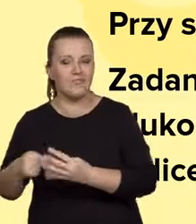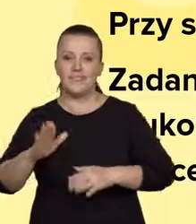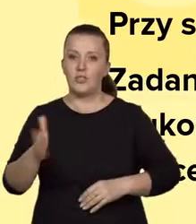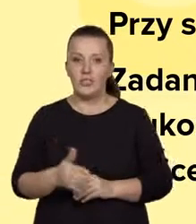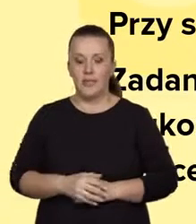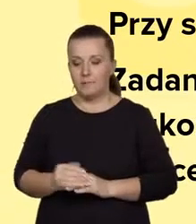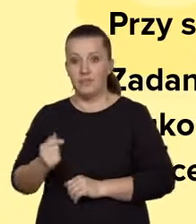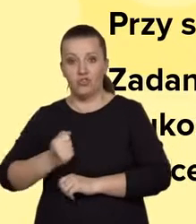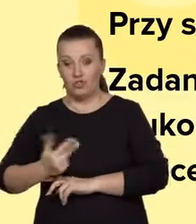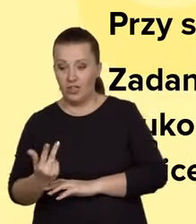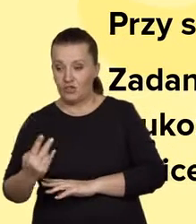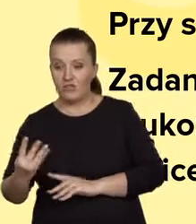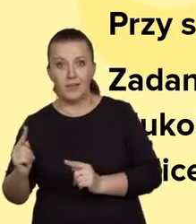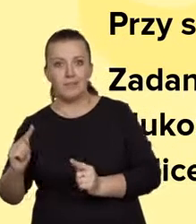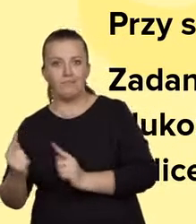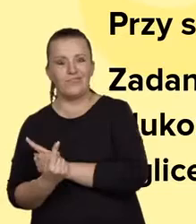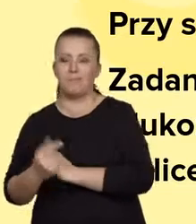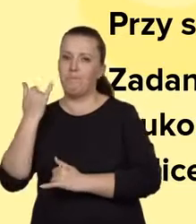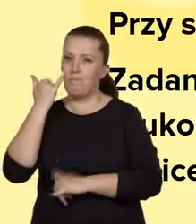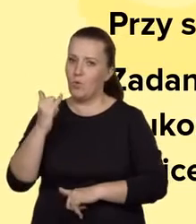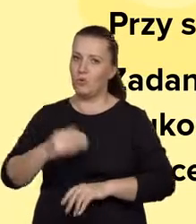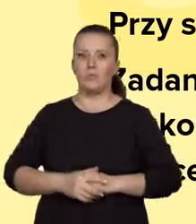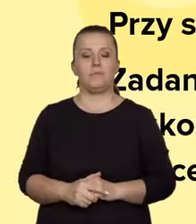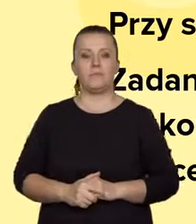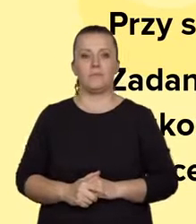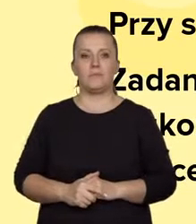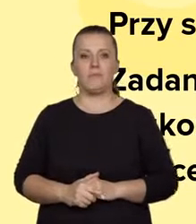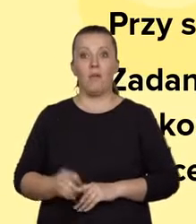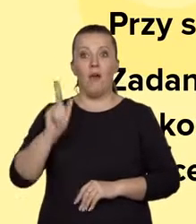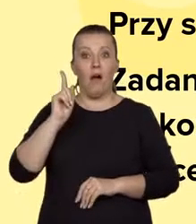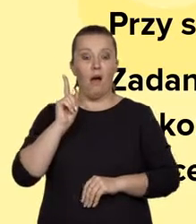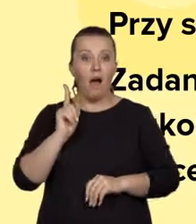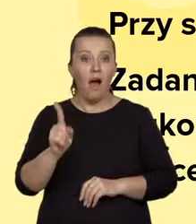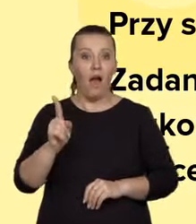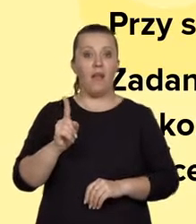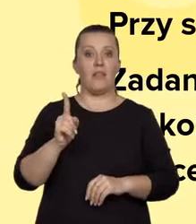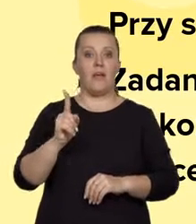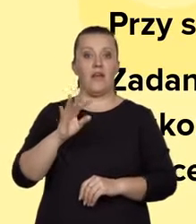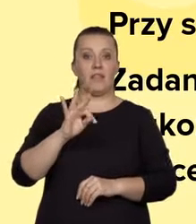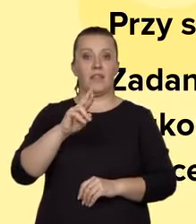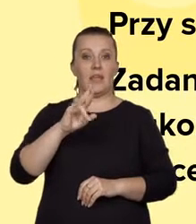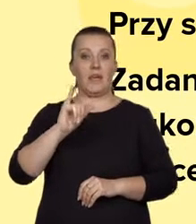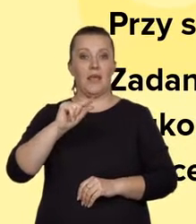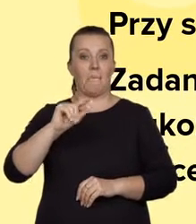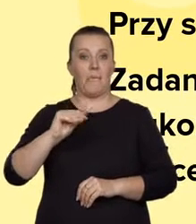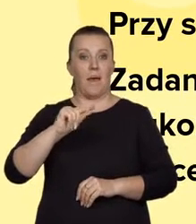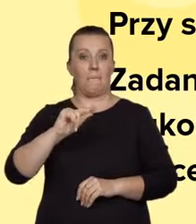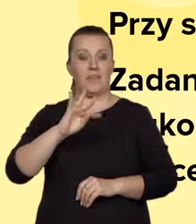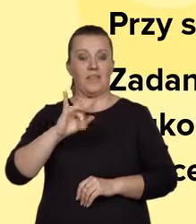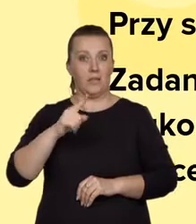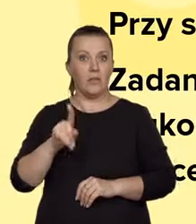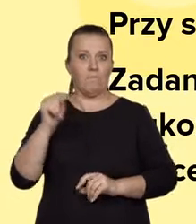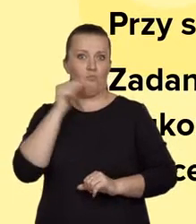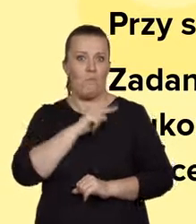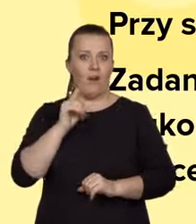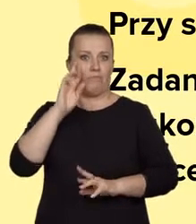w naczyniu trzecim i czwartym. Poprawnie jednak zidentyfikował tripeptyd w drugiej serii doświadczeń.